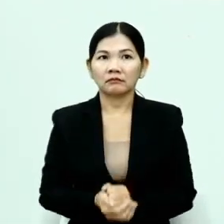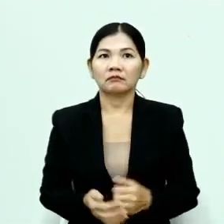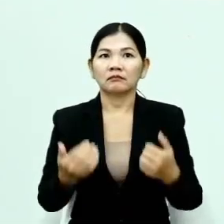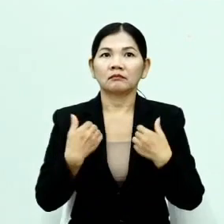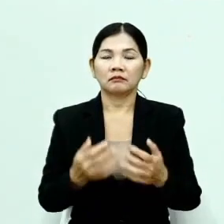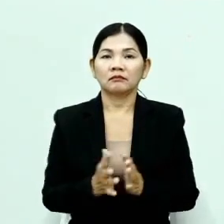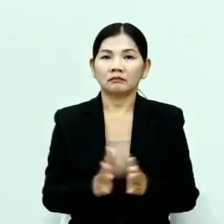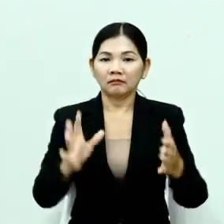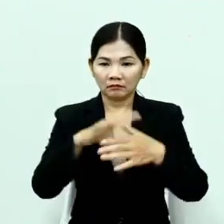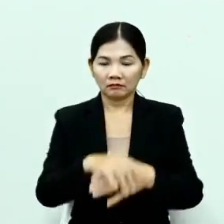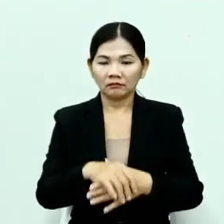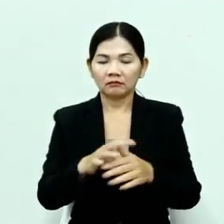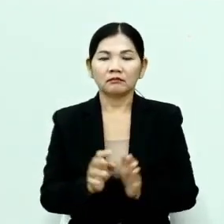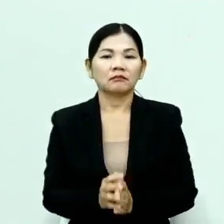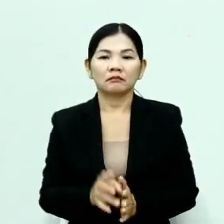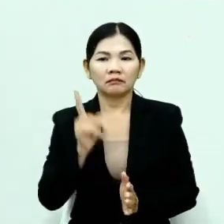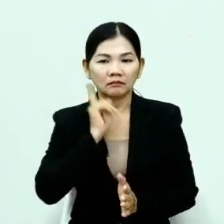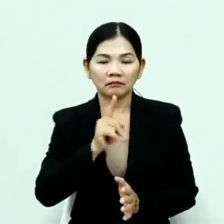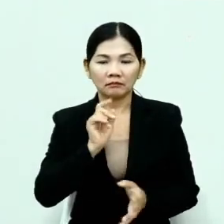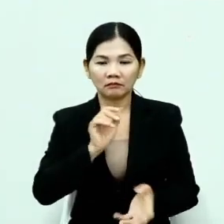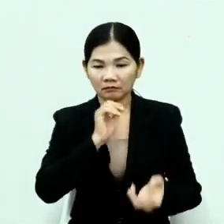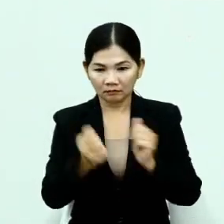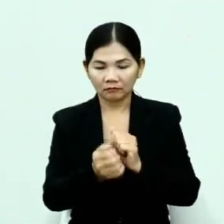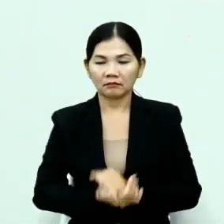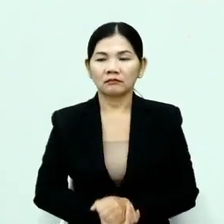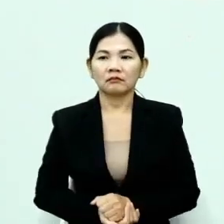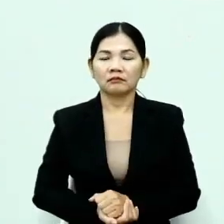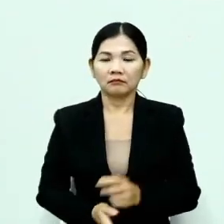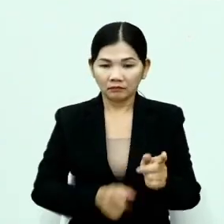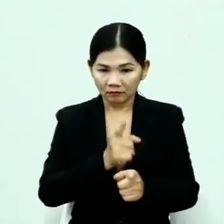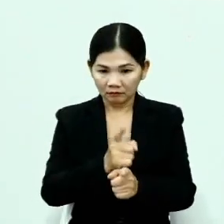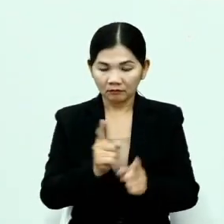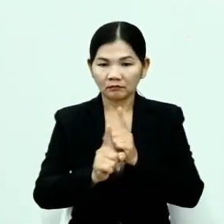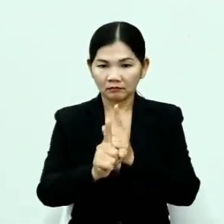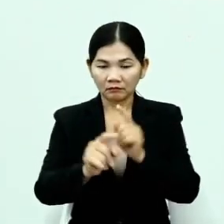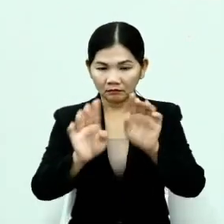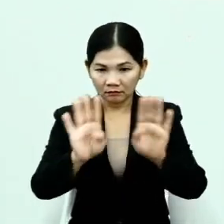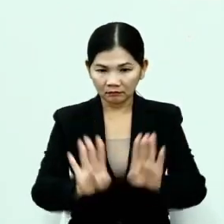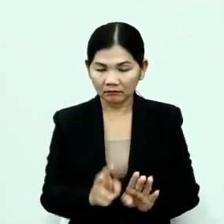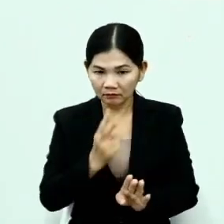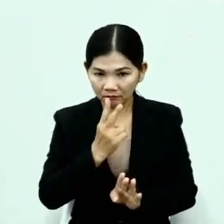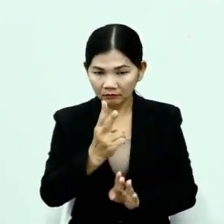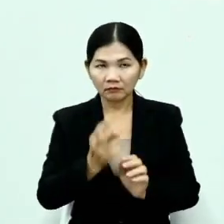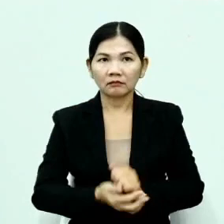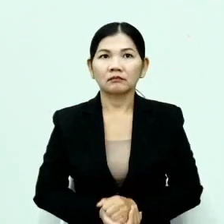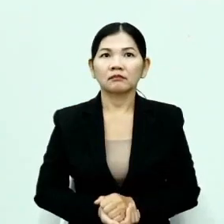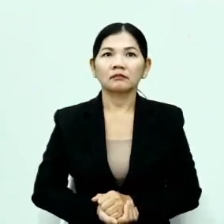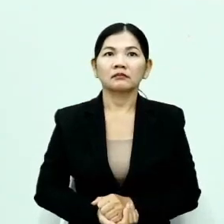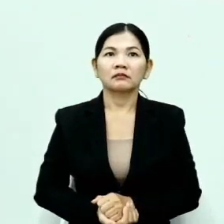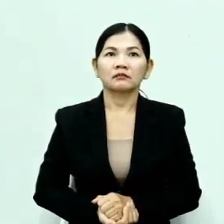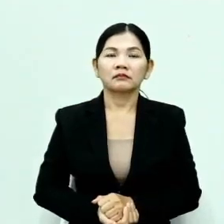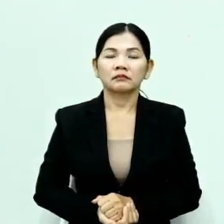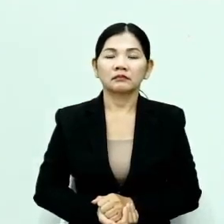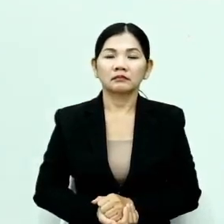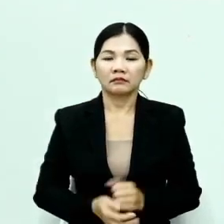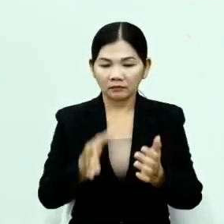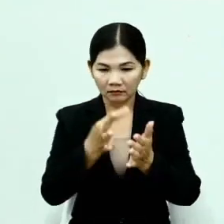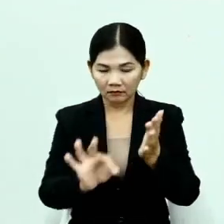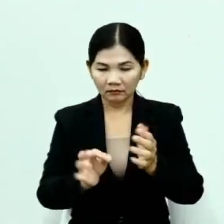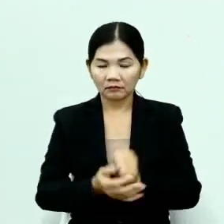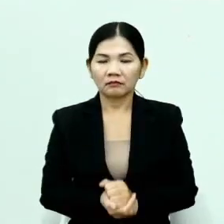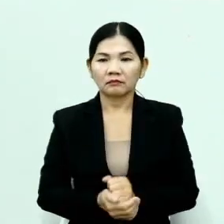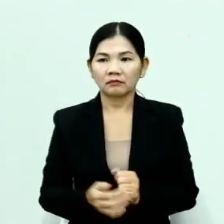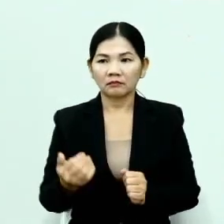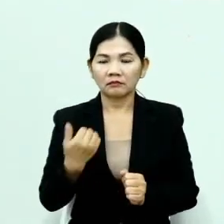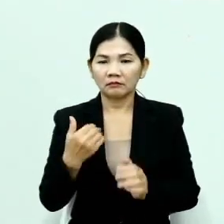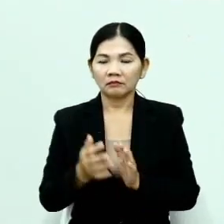មានមិត្តភក្តិយើងខ្លះគាត់អត់ទាន់ត្រឹមត្រូវល្អកូនកែតម្រូវឲ្យត្រូវតាមអ្នកគ្រូនៅលើក្តារខៀនណាអញ្ចឹងបើកូនខ្វះនេះដូច